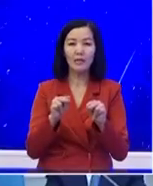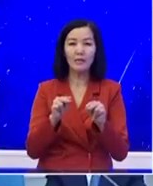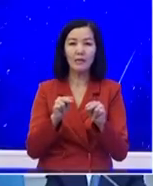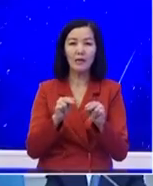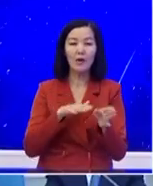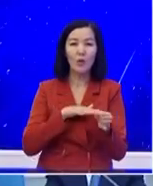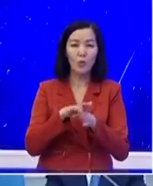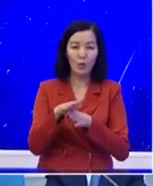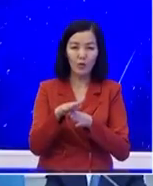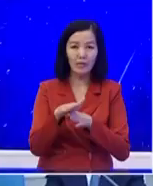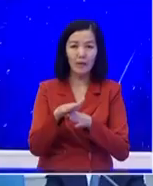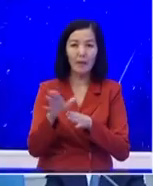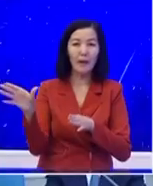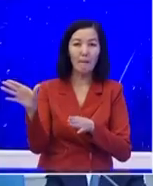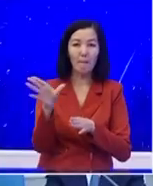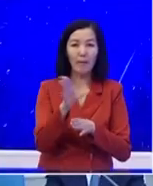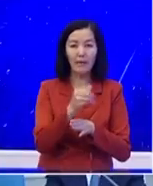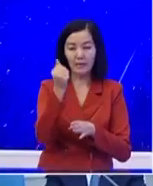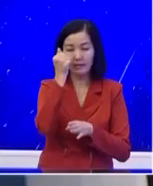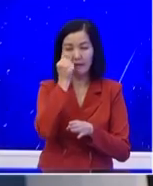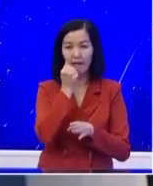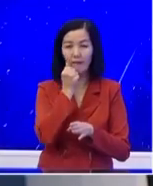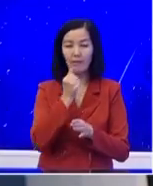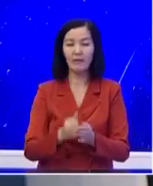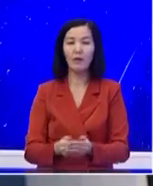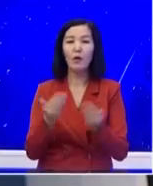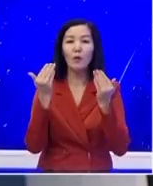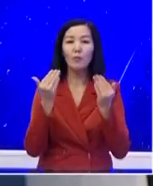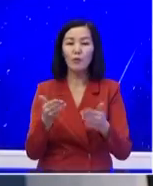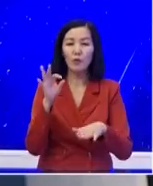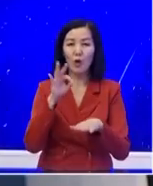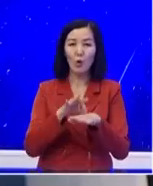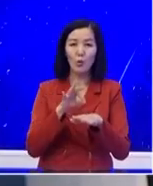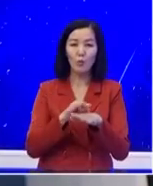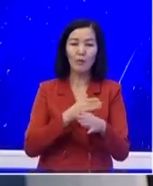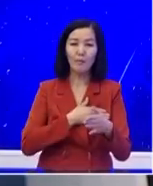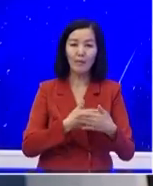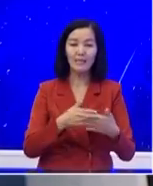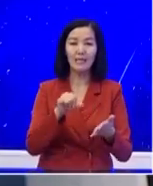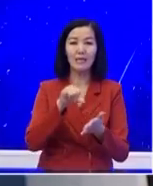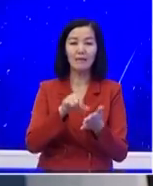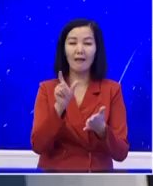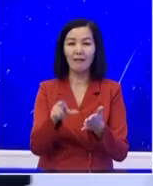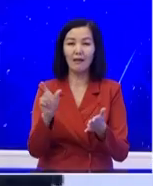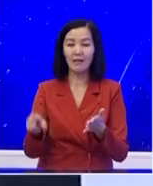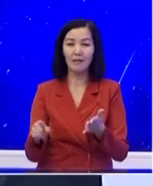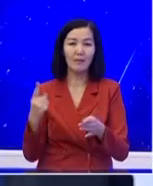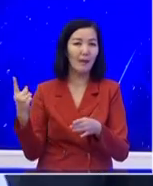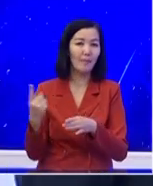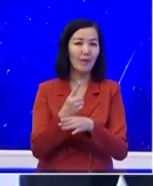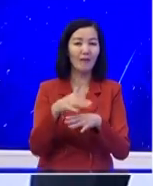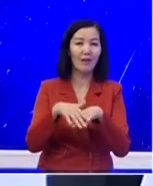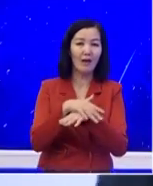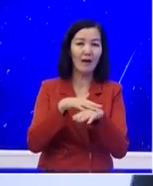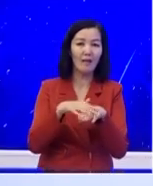болғандарыңыз үшін баршаңызға алғыс айтамын. Бүгін кеселмен күресте белсенділік танытқан азаматтарға бірінші рет халық